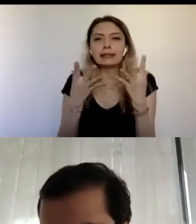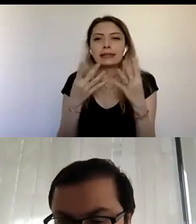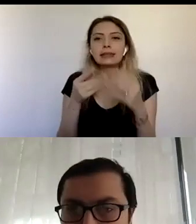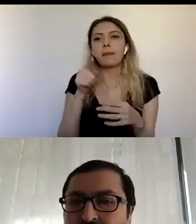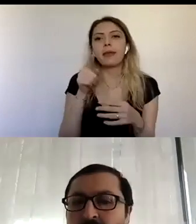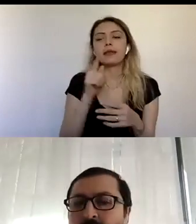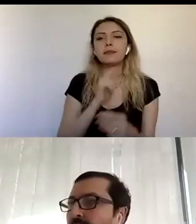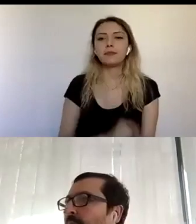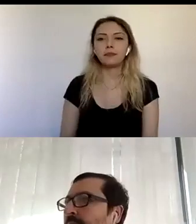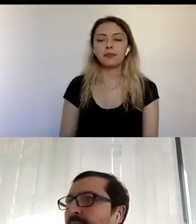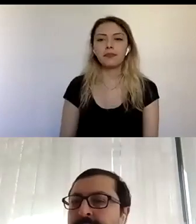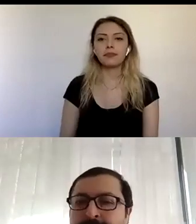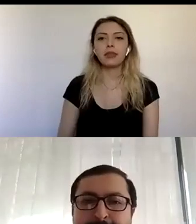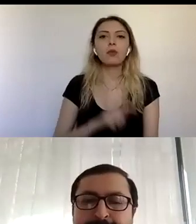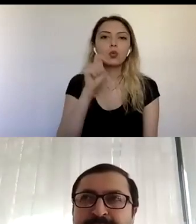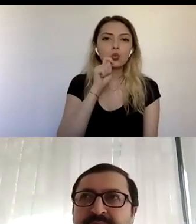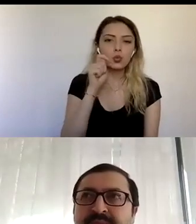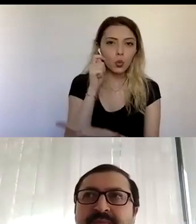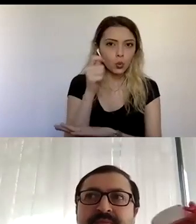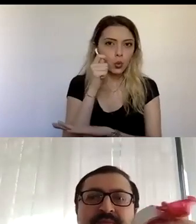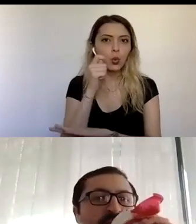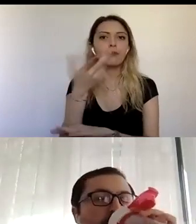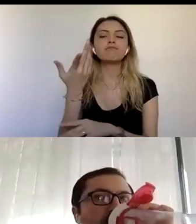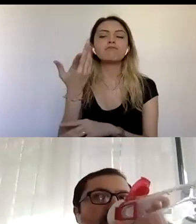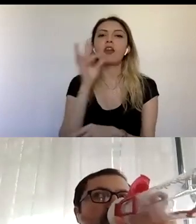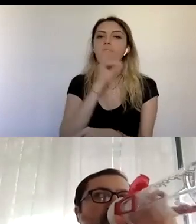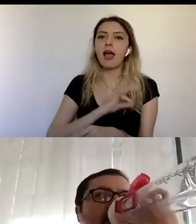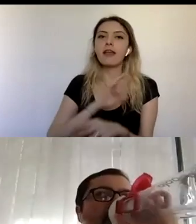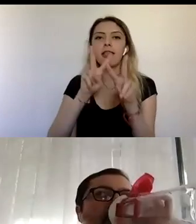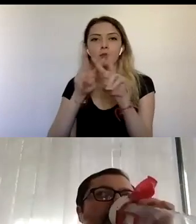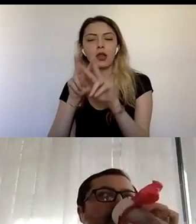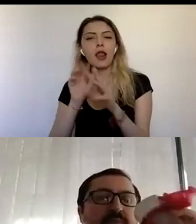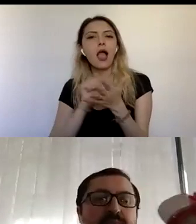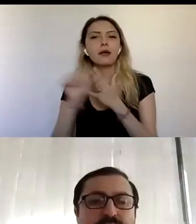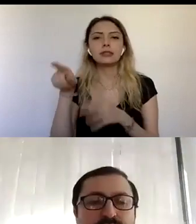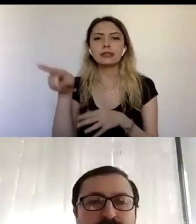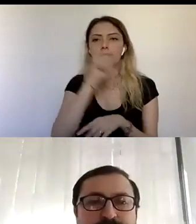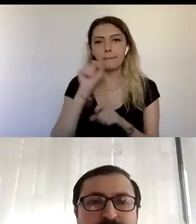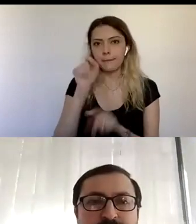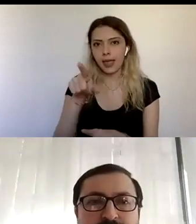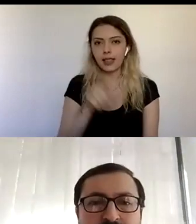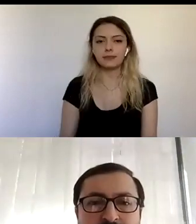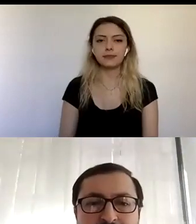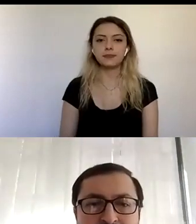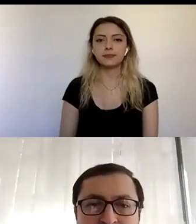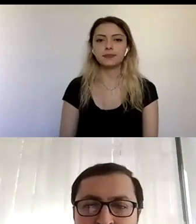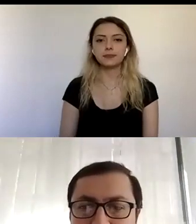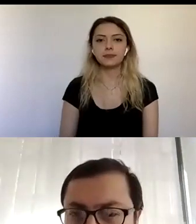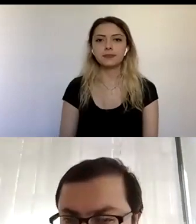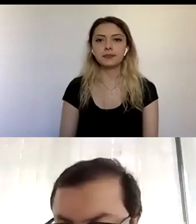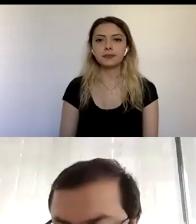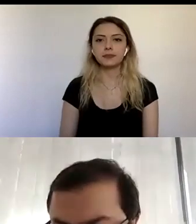ve faydalı linkler gibi materyalleri size mail olarak ileteceğiz. Bir de çıkışta